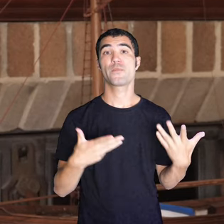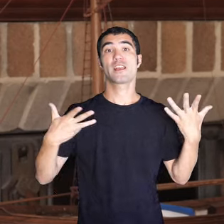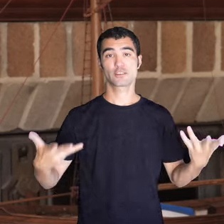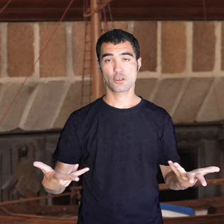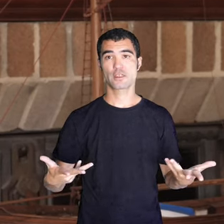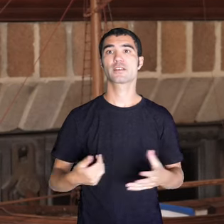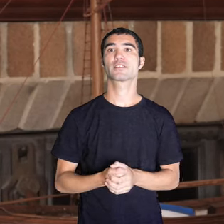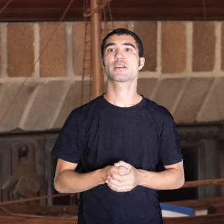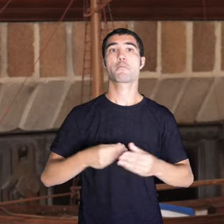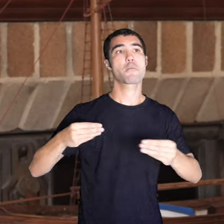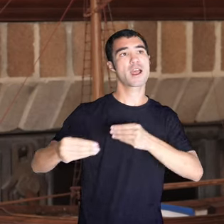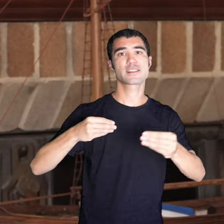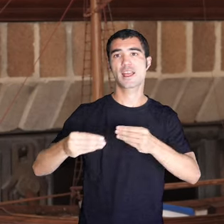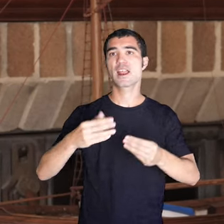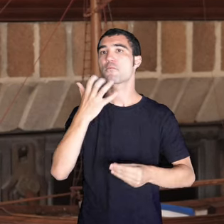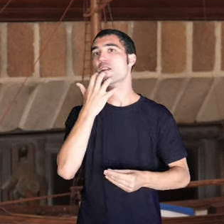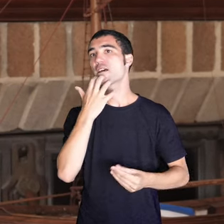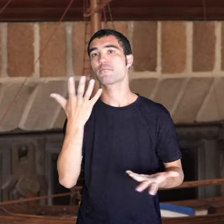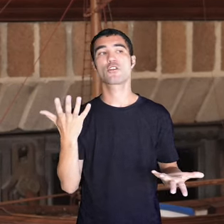sigui material...